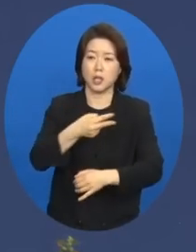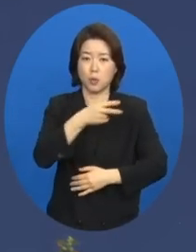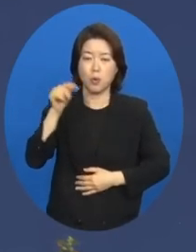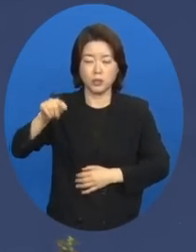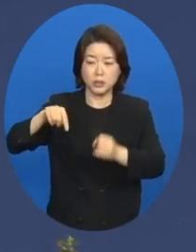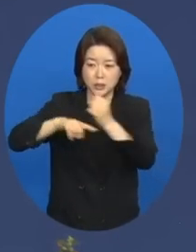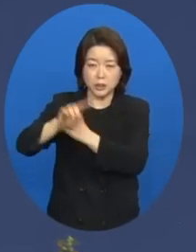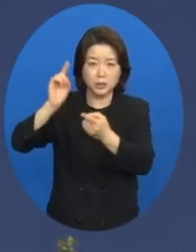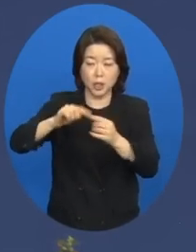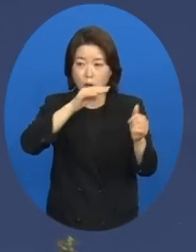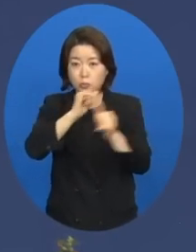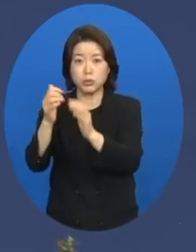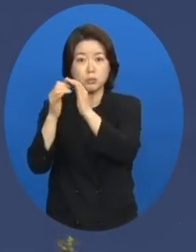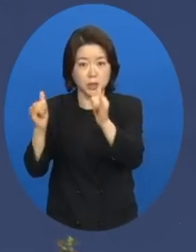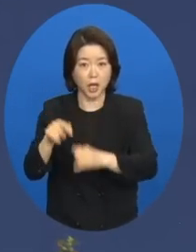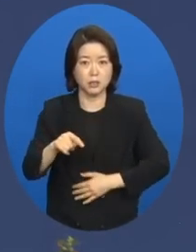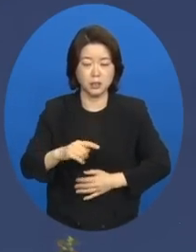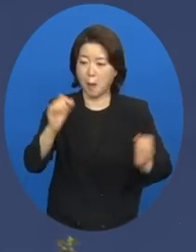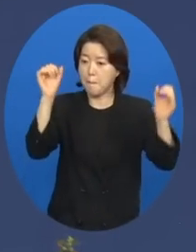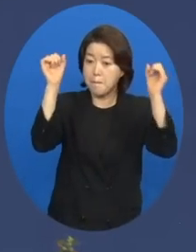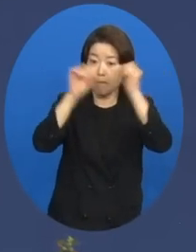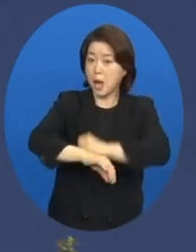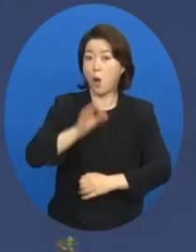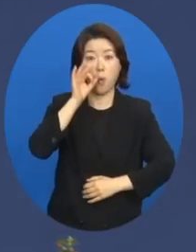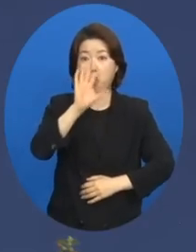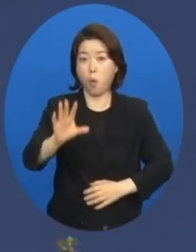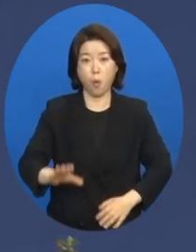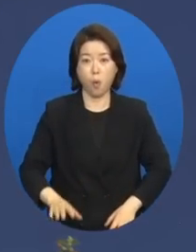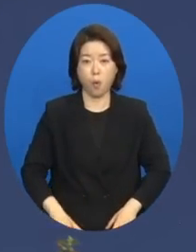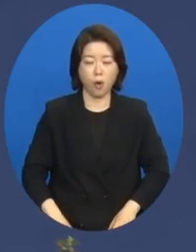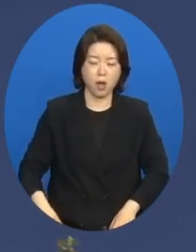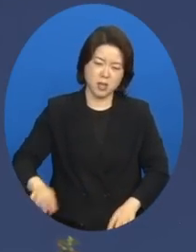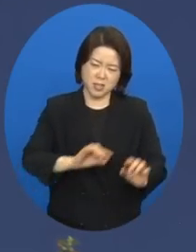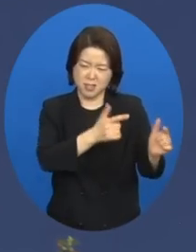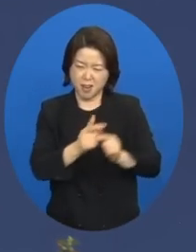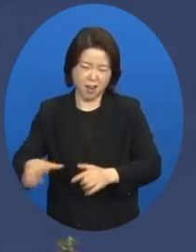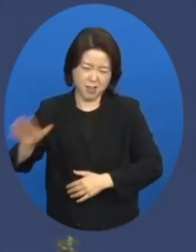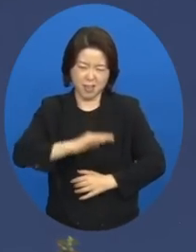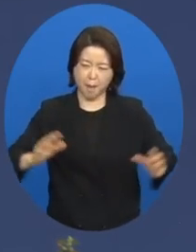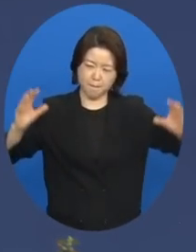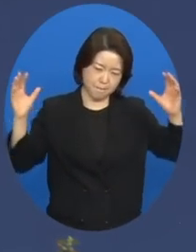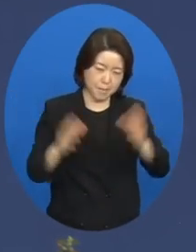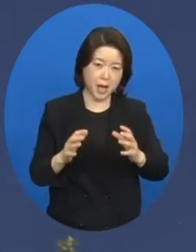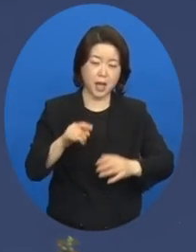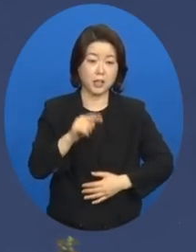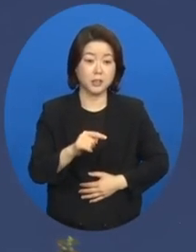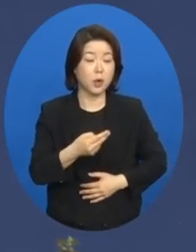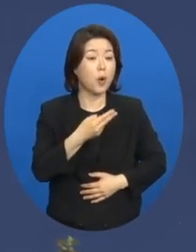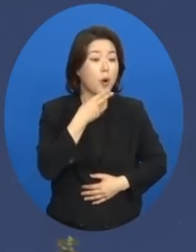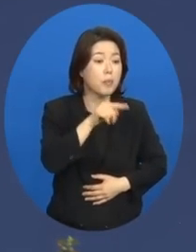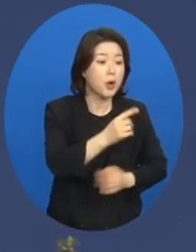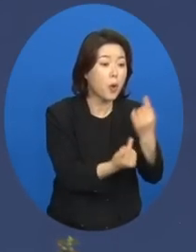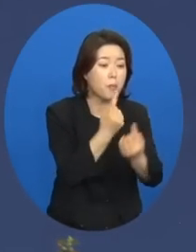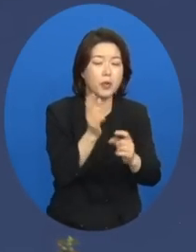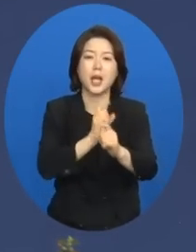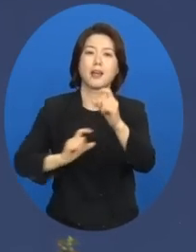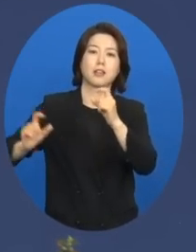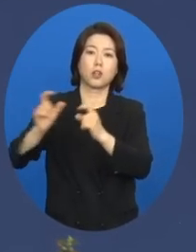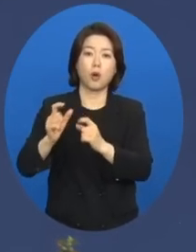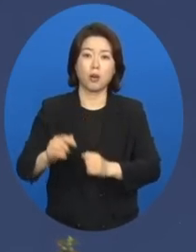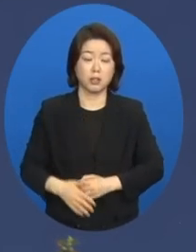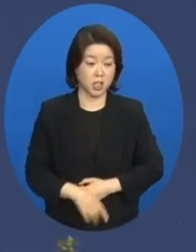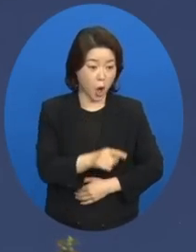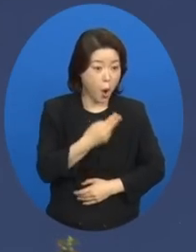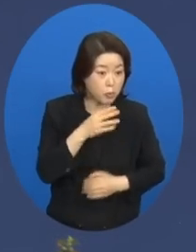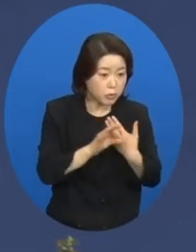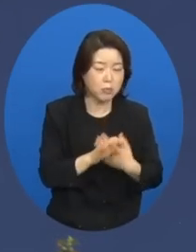뜻대로 부르심을 입은 자들은 망할 수가 없어요. 모든 게 합력해서 그거 없었던 것보다 훨씬 더 없었으면 큰일